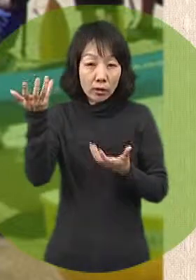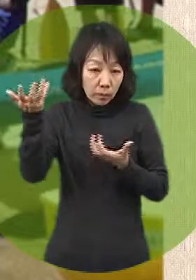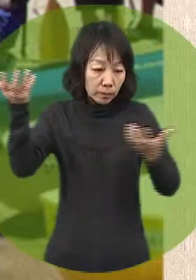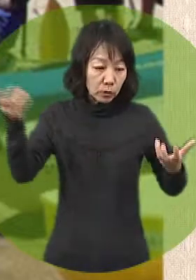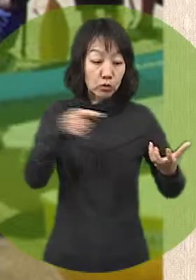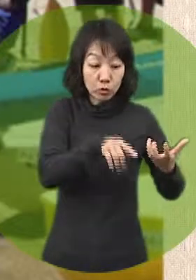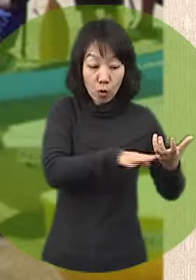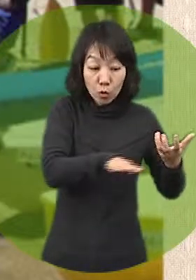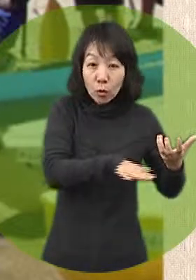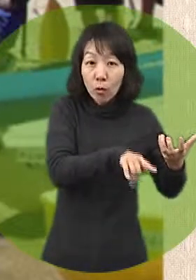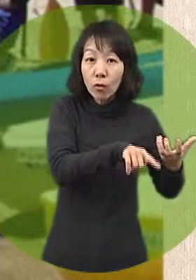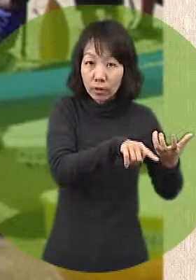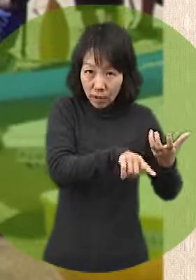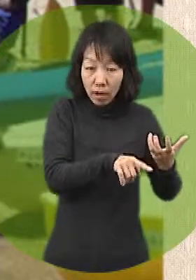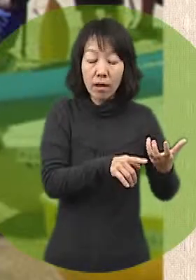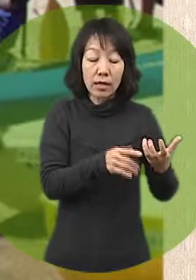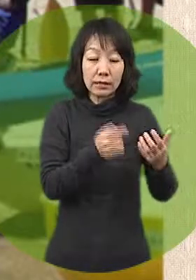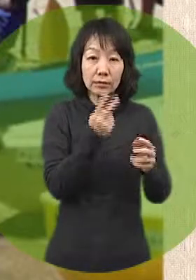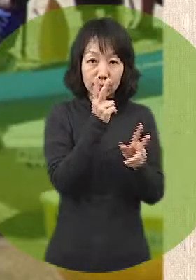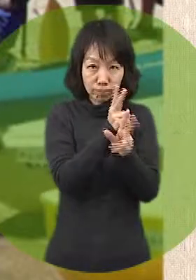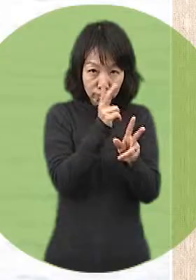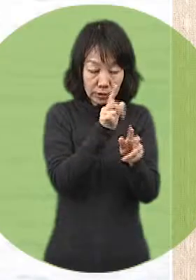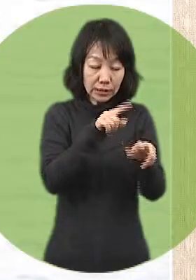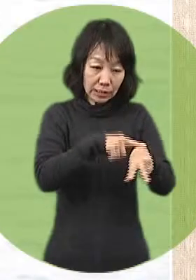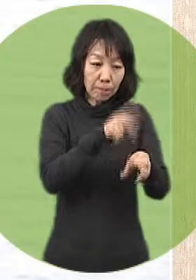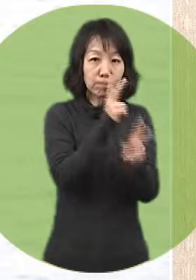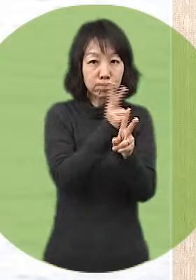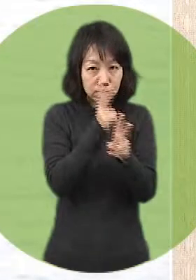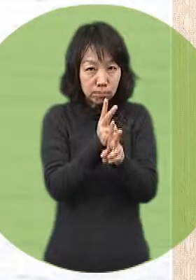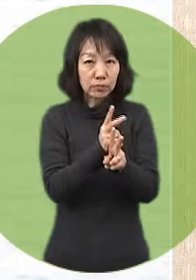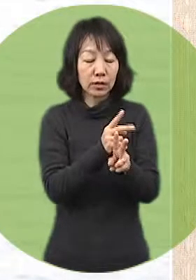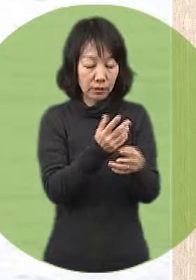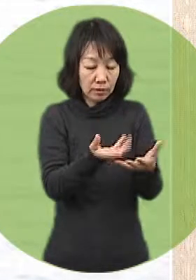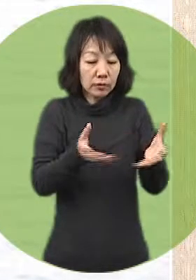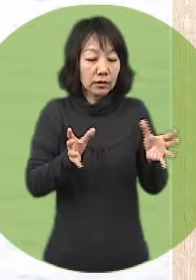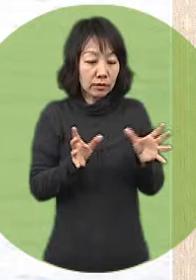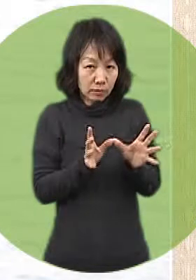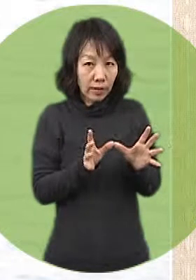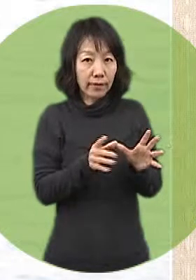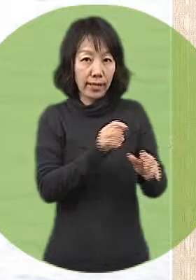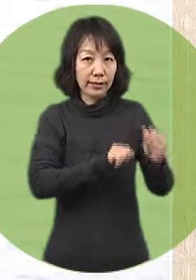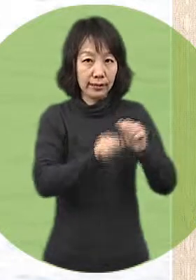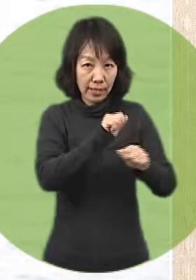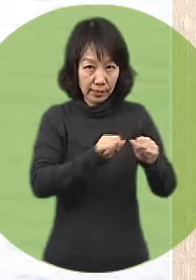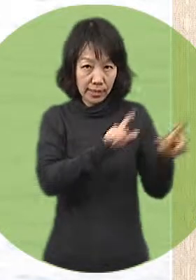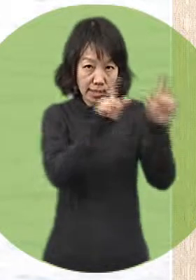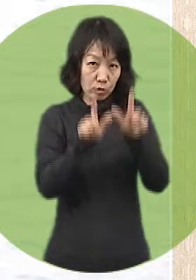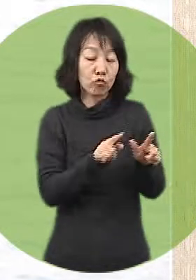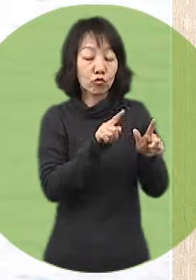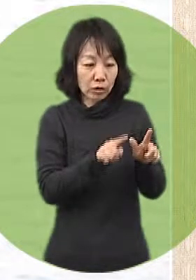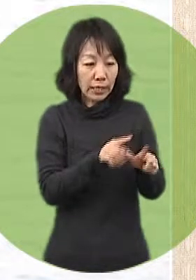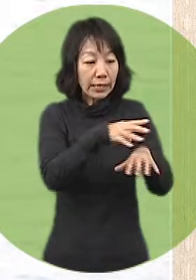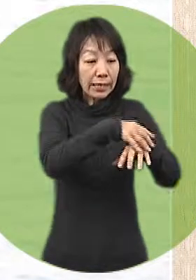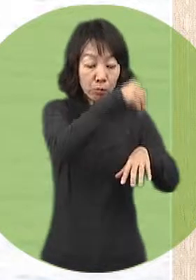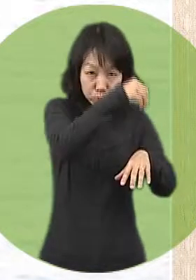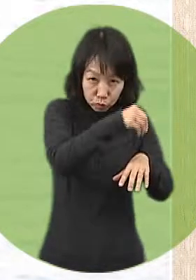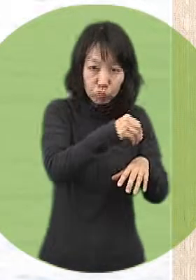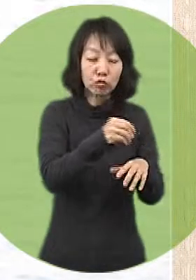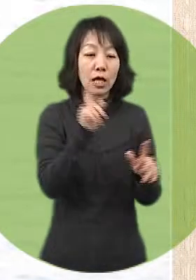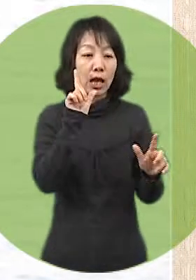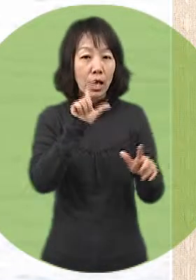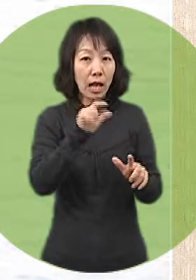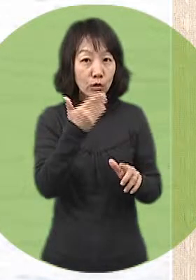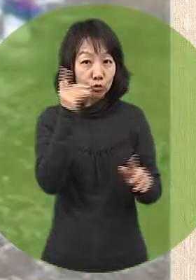規則正しく団体生活を送りながら、キャンプなどの野外活動、レクリエーション、スポーツなどを通